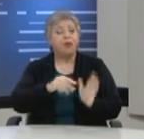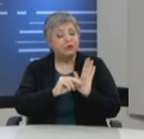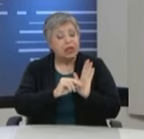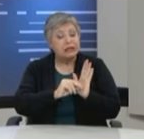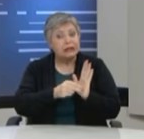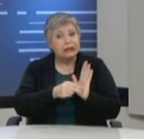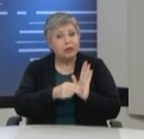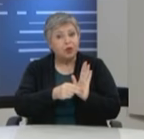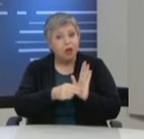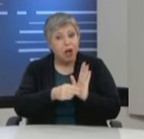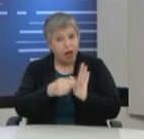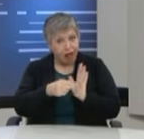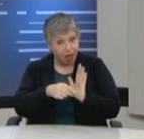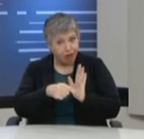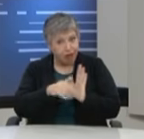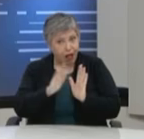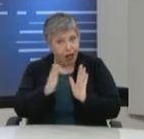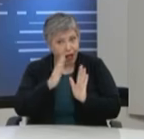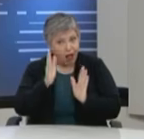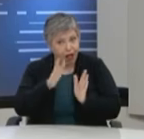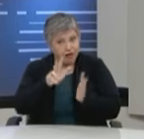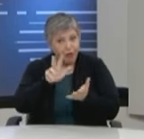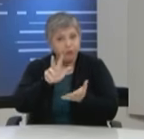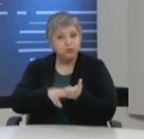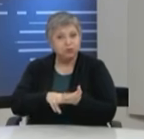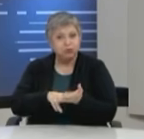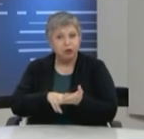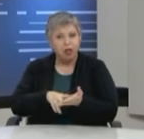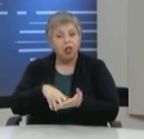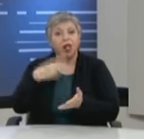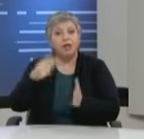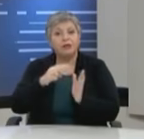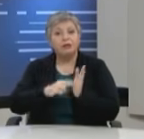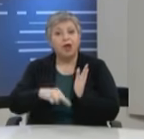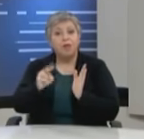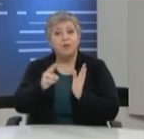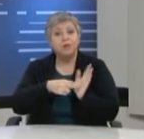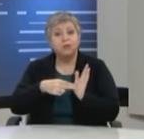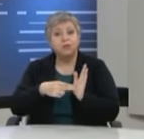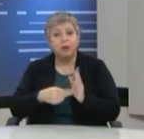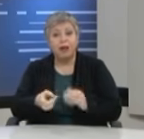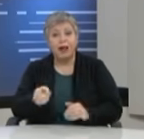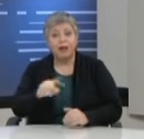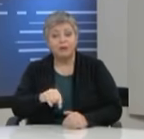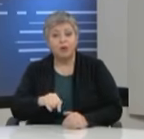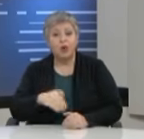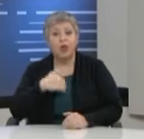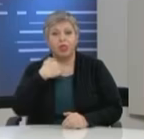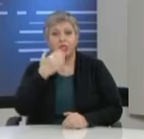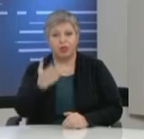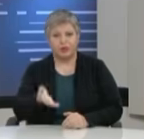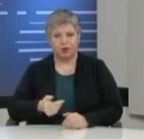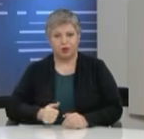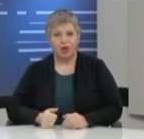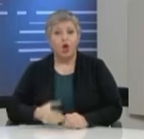κυρωθεί, δεν θα μπορεί να ακυρωθεί την επόμενη μέρα, καθώς διαθέτει μεγαλύτερη